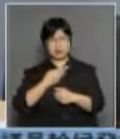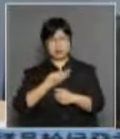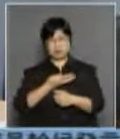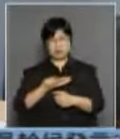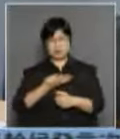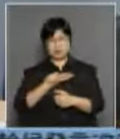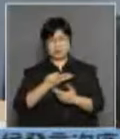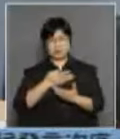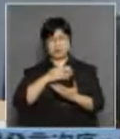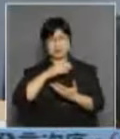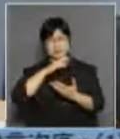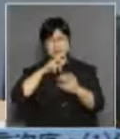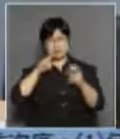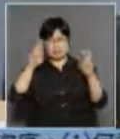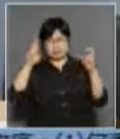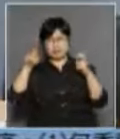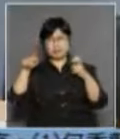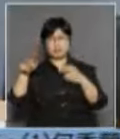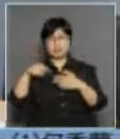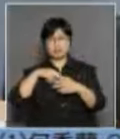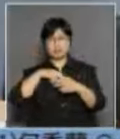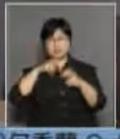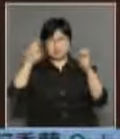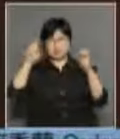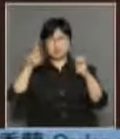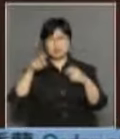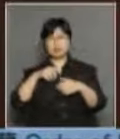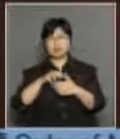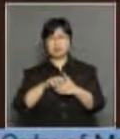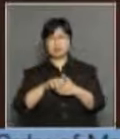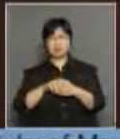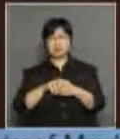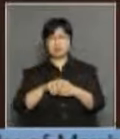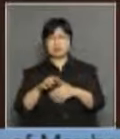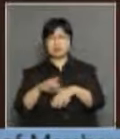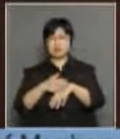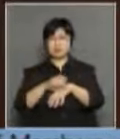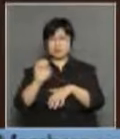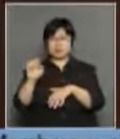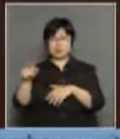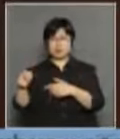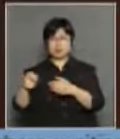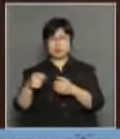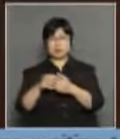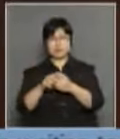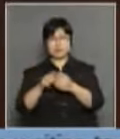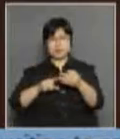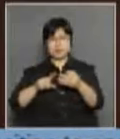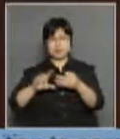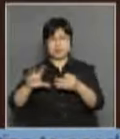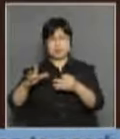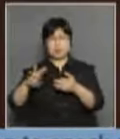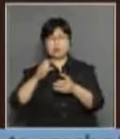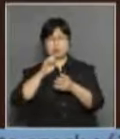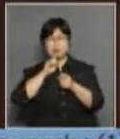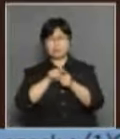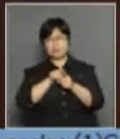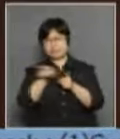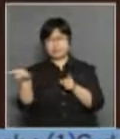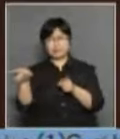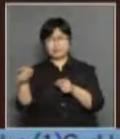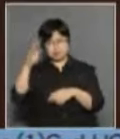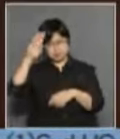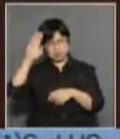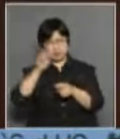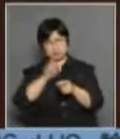題，我睇下佢啲偽命題係點啦。 梁國雄議員，我都頭先講咗黃國興議員係離題嘅，我希望你翻